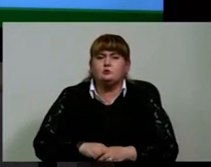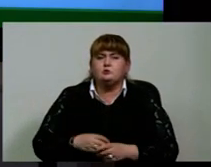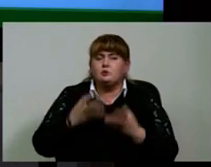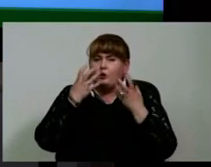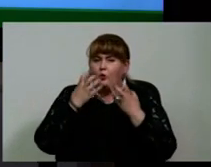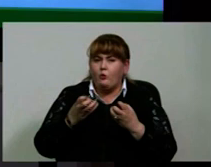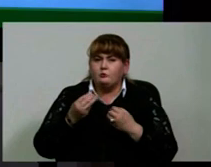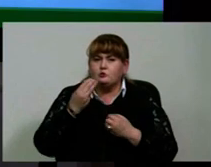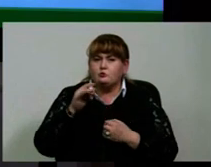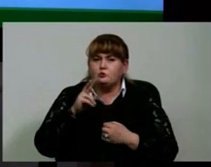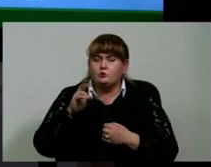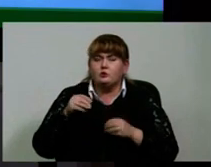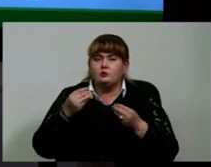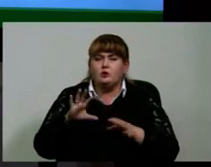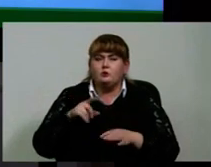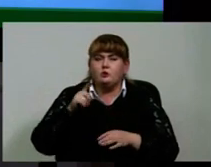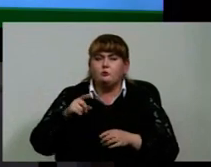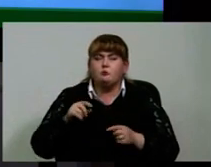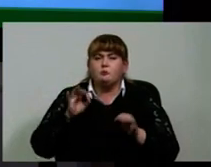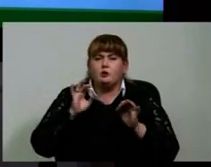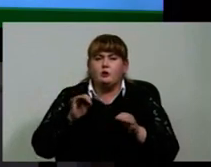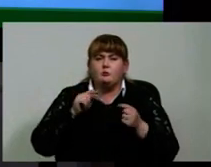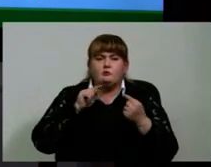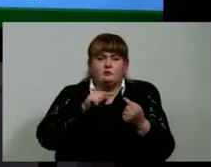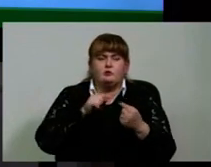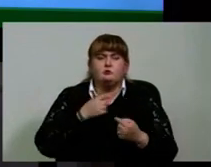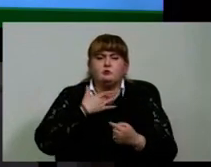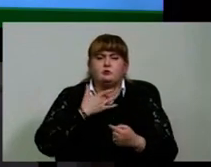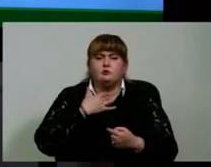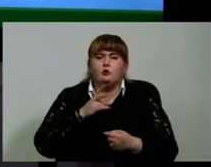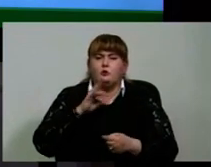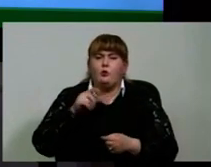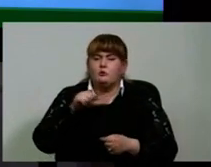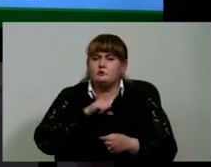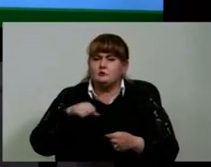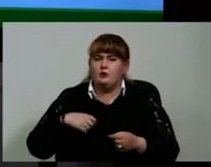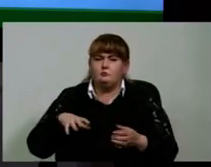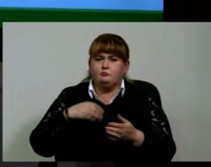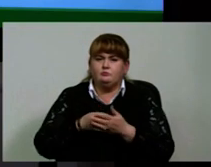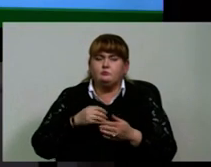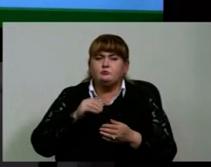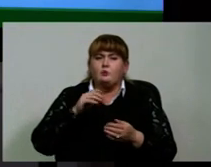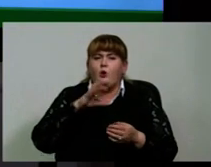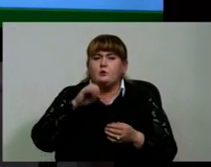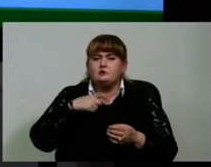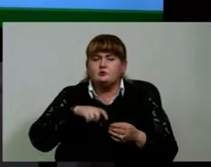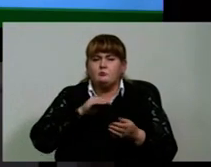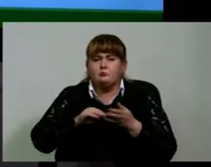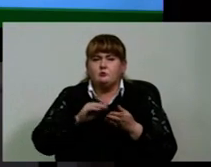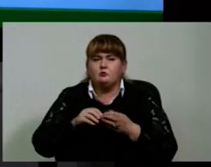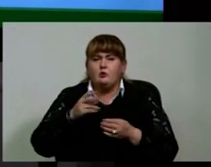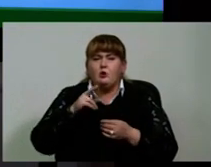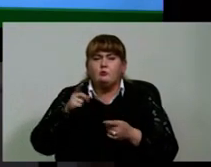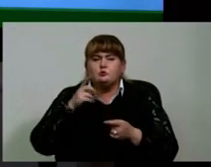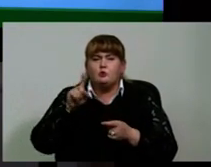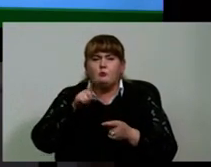Скромность Шурки не дает ему прямо возражать бабке, но он своевольно пишет дяде в письме от себя, чтобы он пристыдил